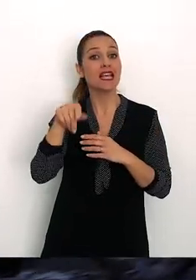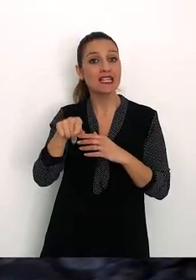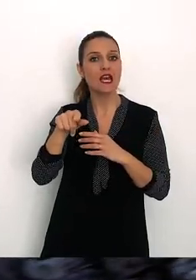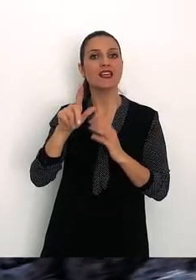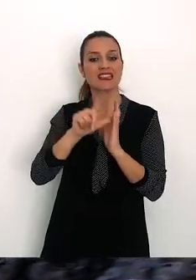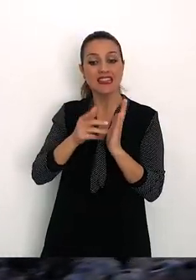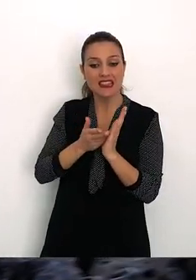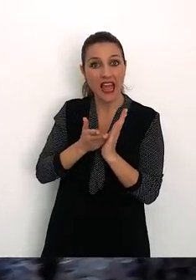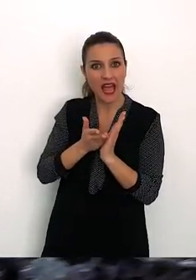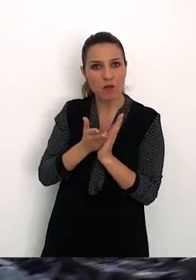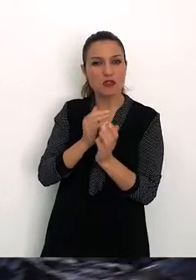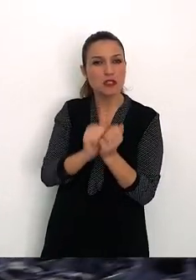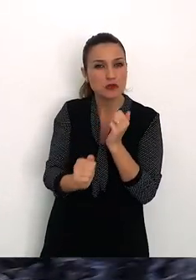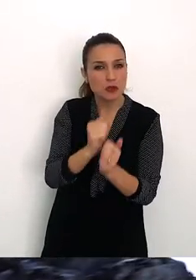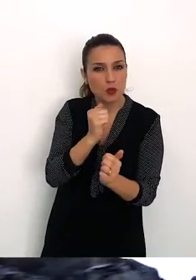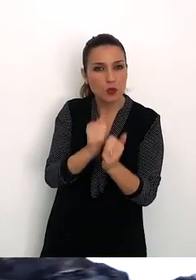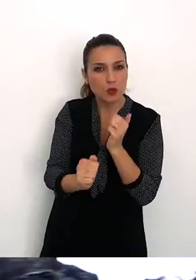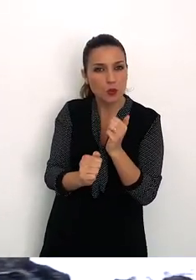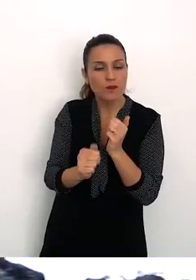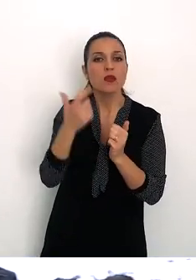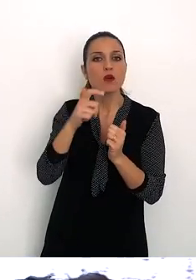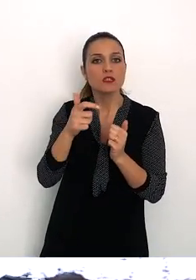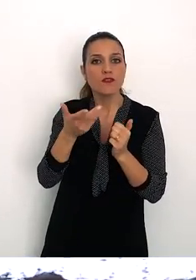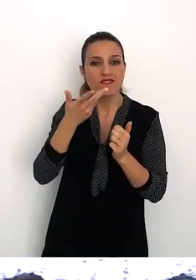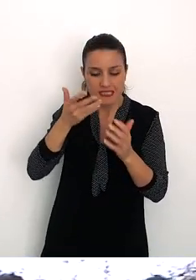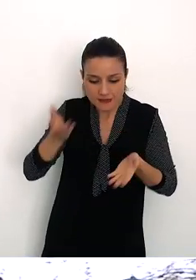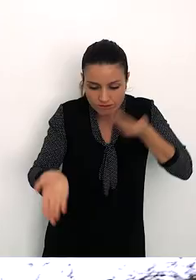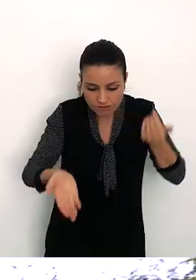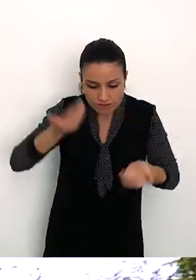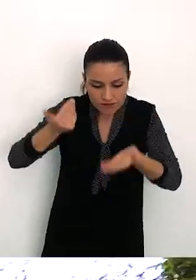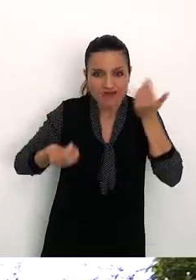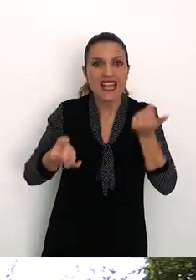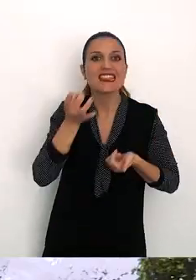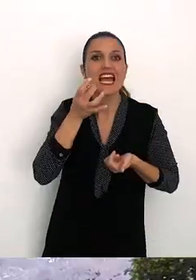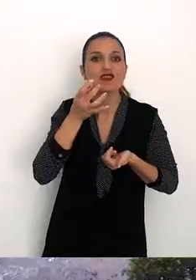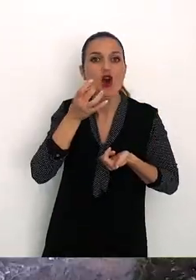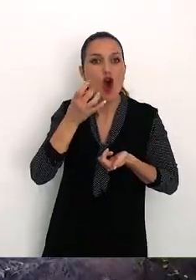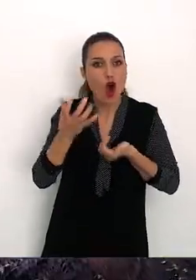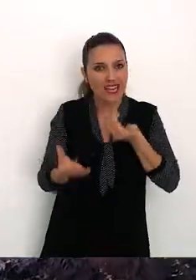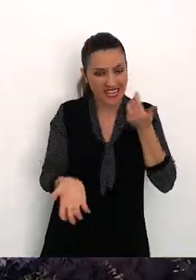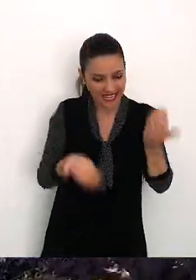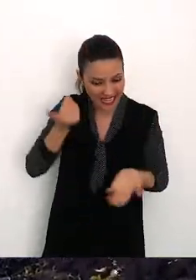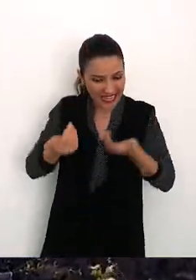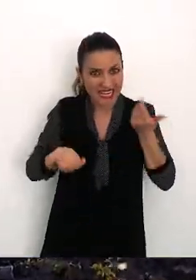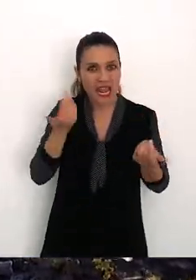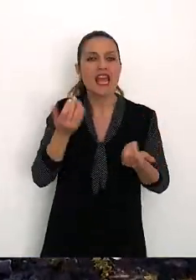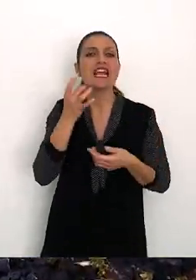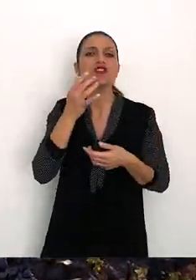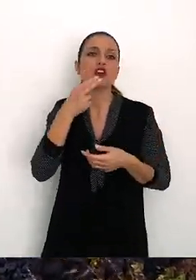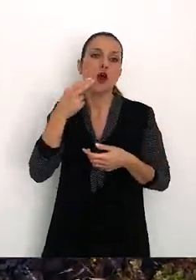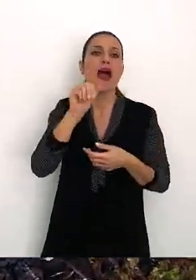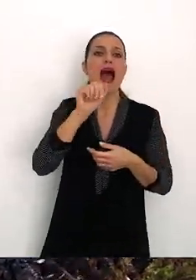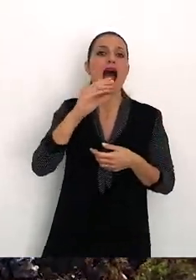motivo molte Specchie del Salento sono state nel tempo distrutte allo scopo di disseppellire ipotetici tesori da esse